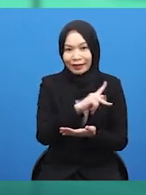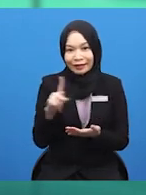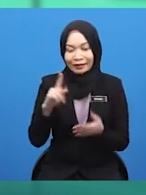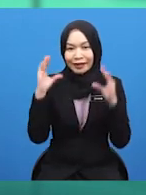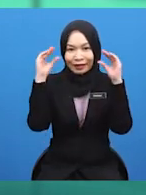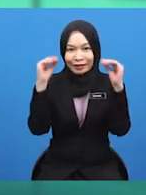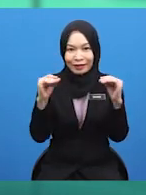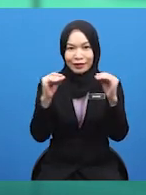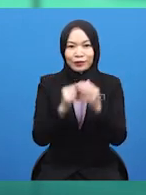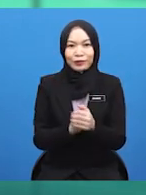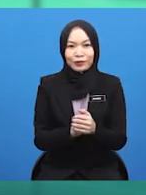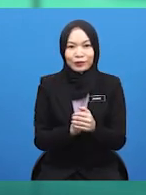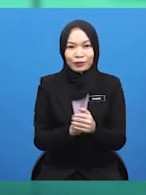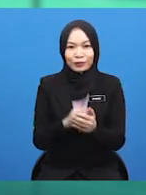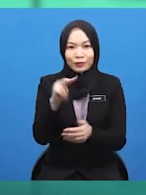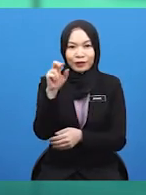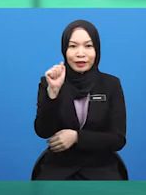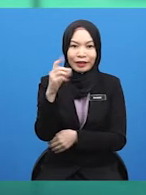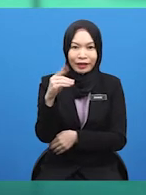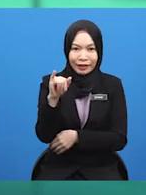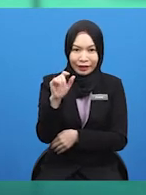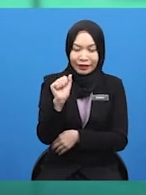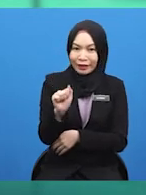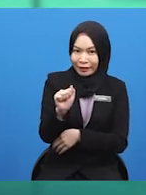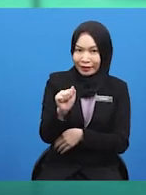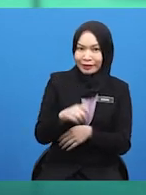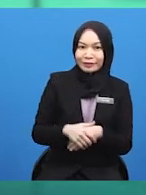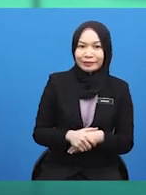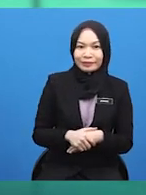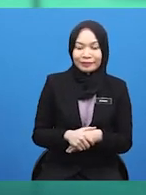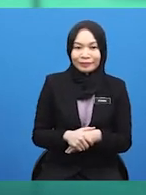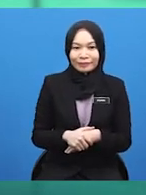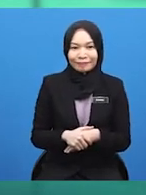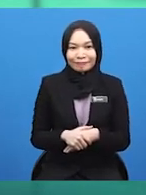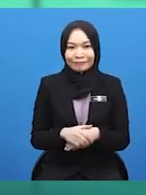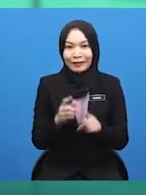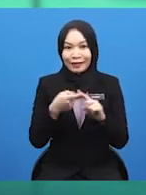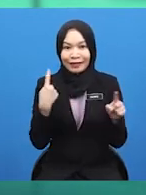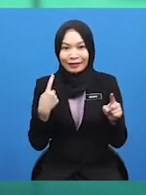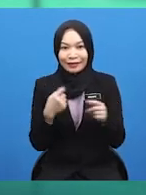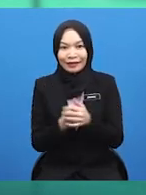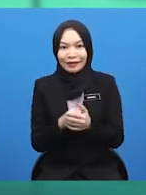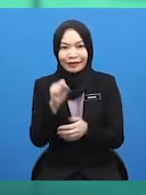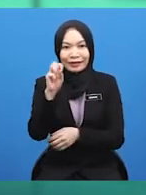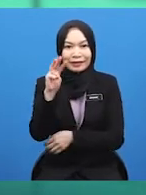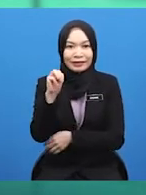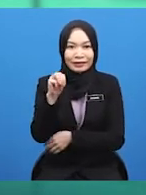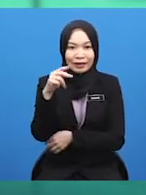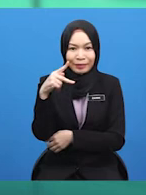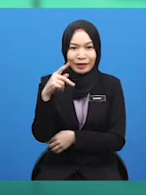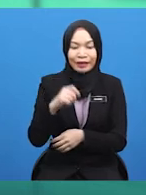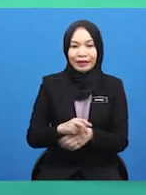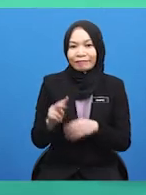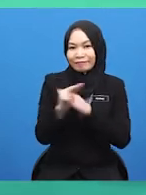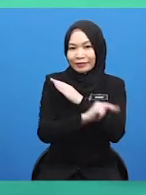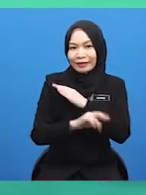Nadia perkenalkan diri Cikgu Nadia? Hai pelajar semua, nama saya Cikgu Syarul Nadia binti Hamdan daripada SMK Rantau Negeri